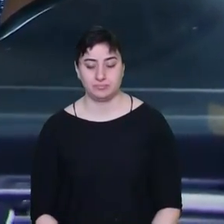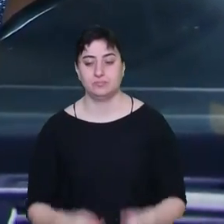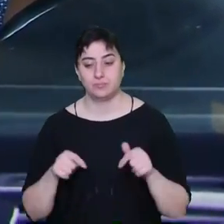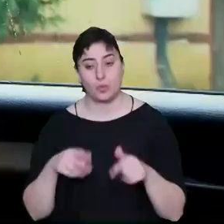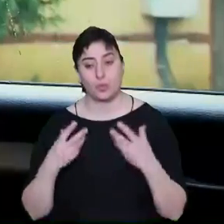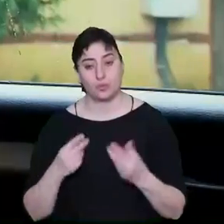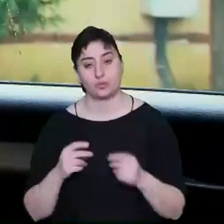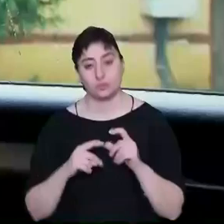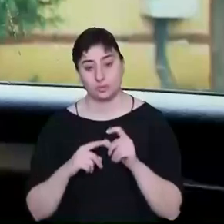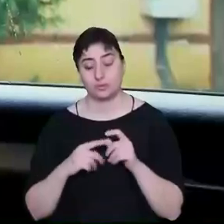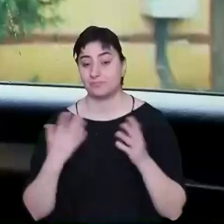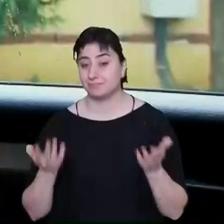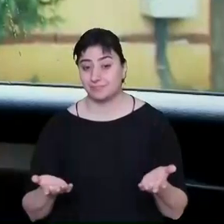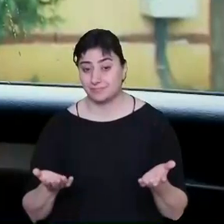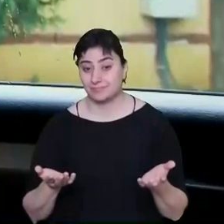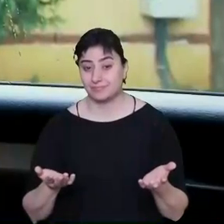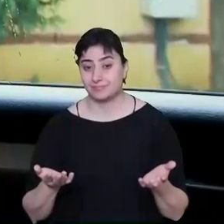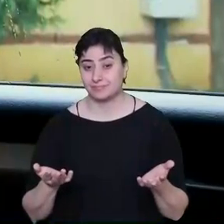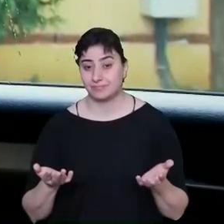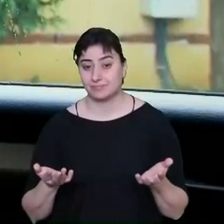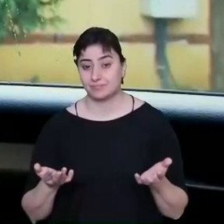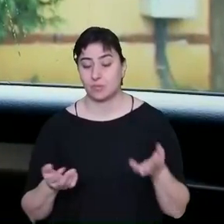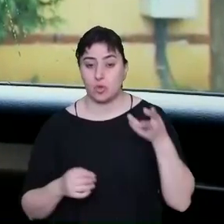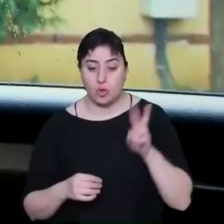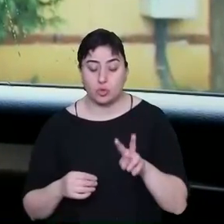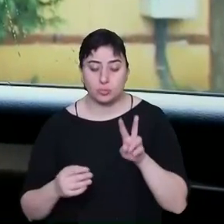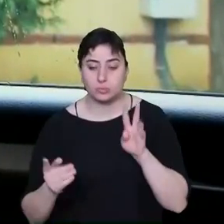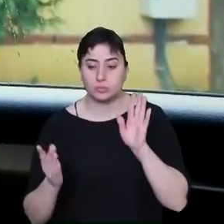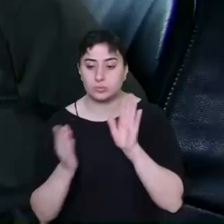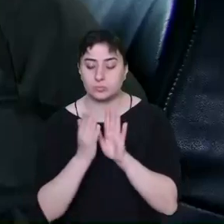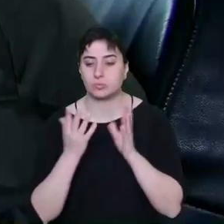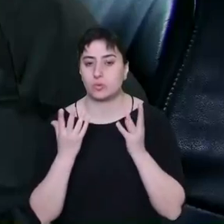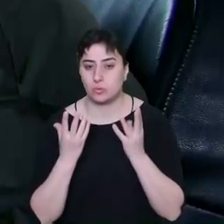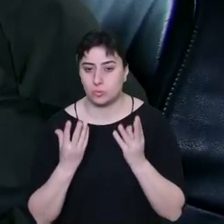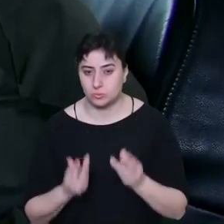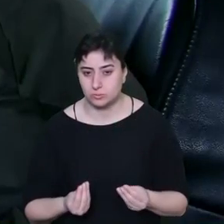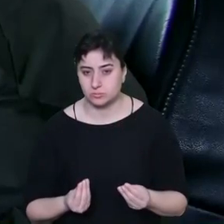İşte böyle Şükrü. Yani ölümle burun buruna gelince